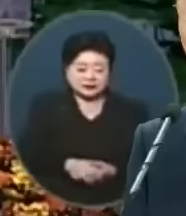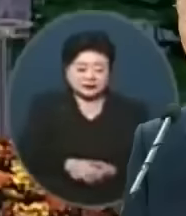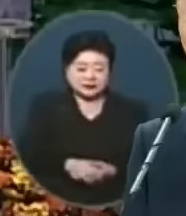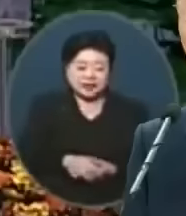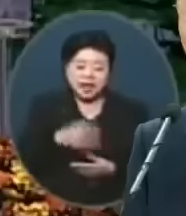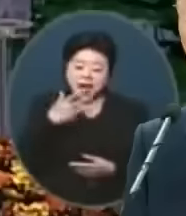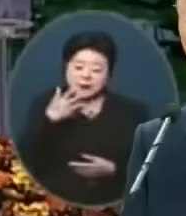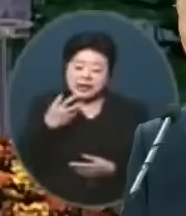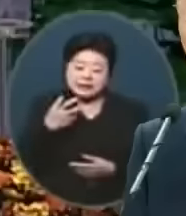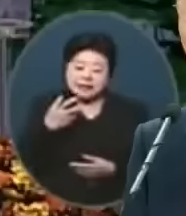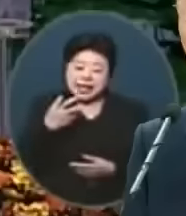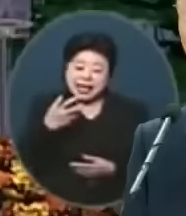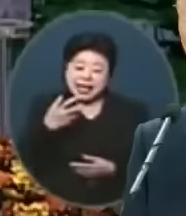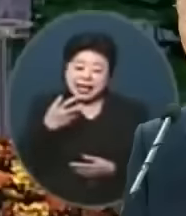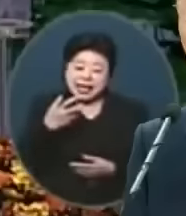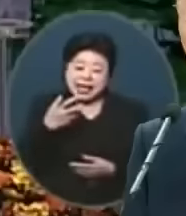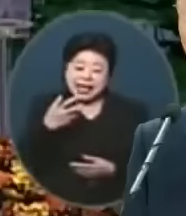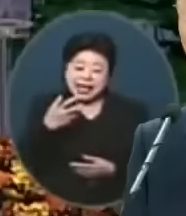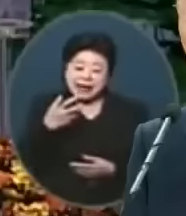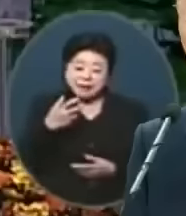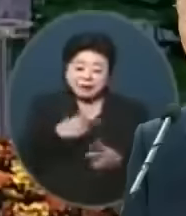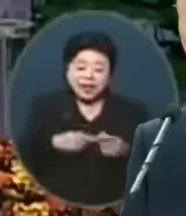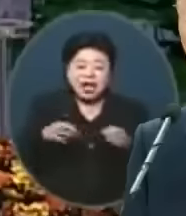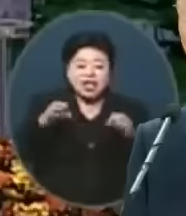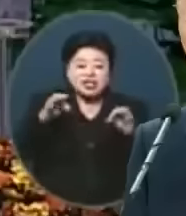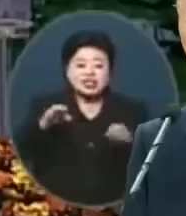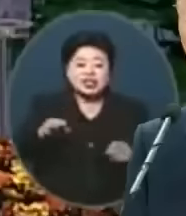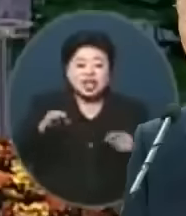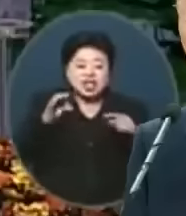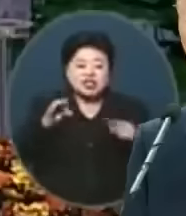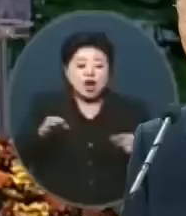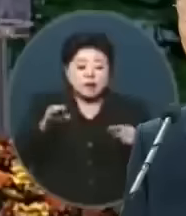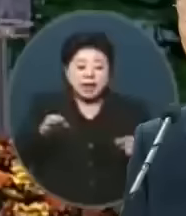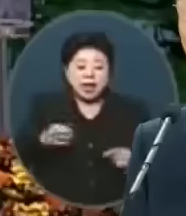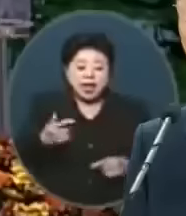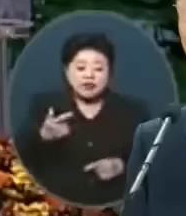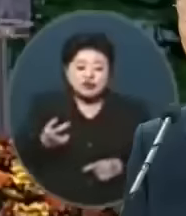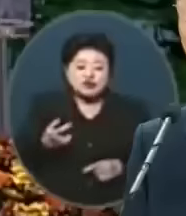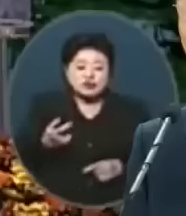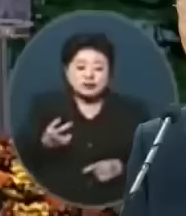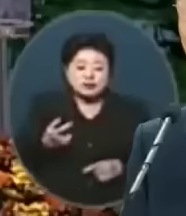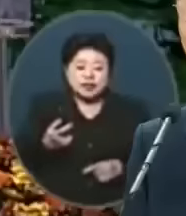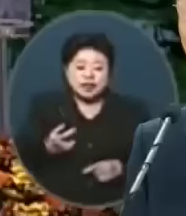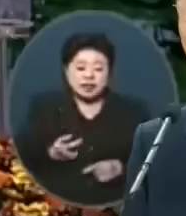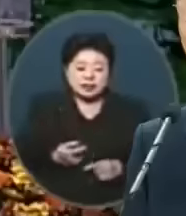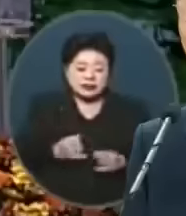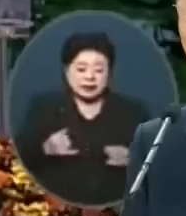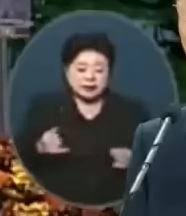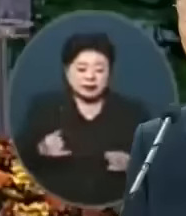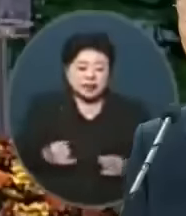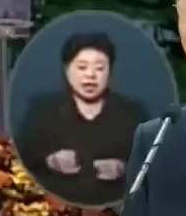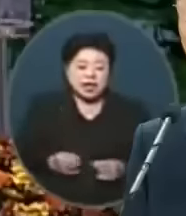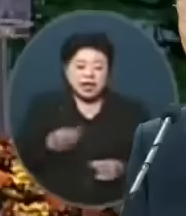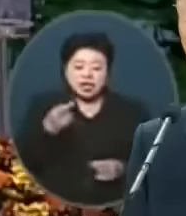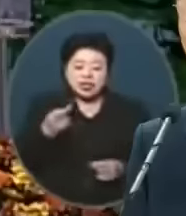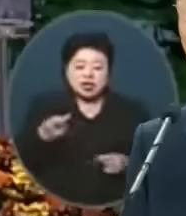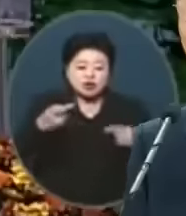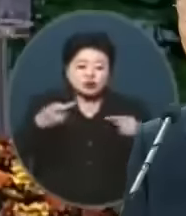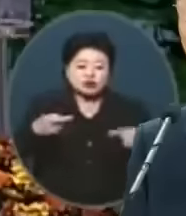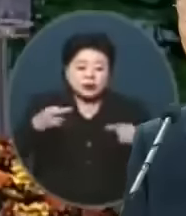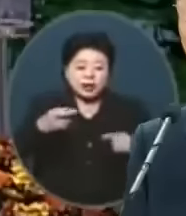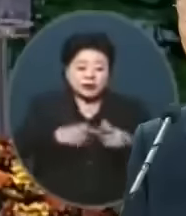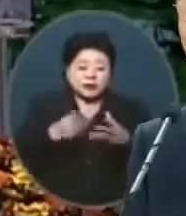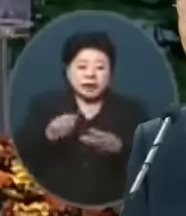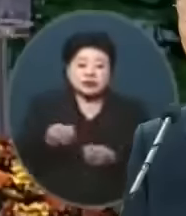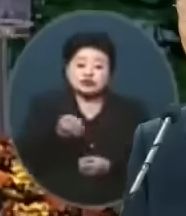80대 팔순인보다 10배, 60대 환갑인보다 12배 더 많이 웃는다는 연구 결과가